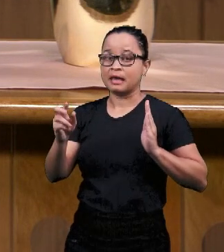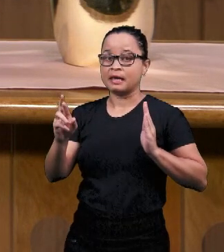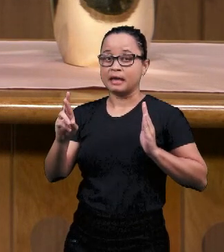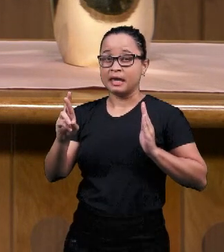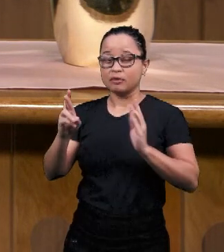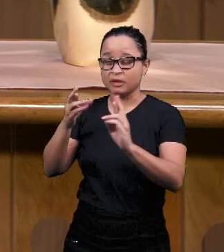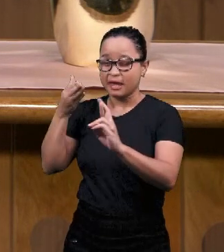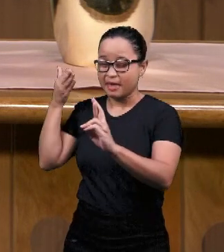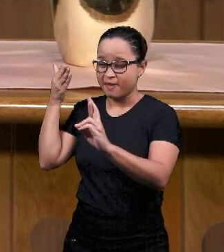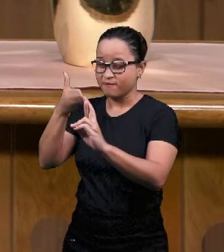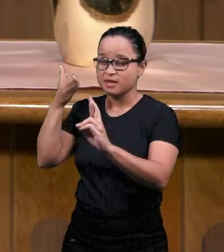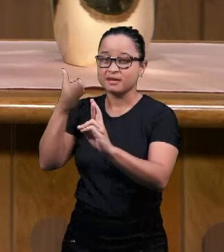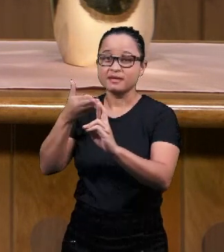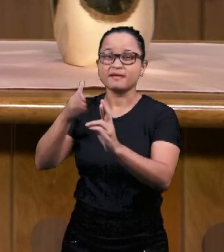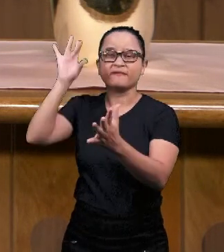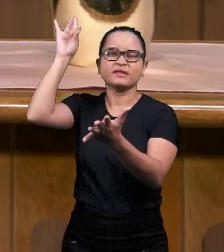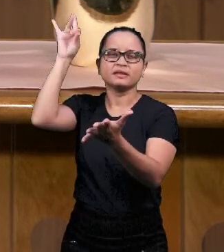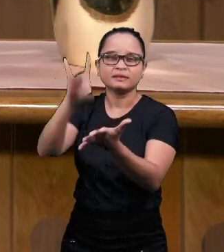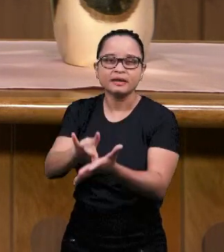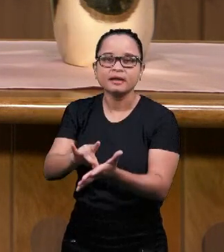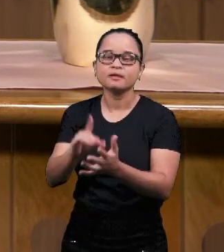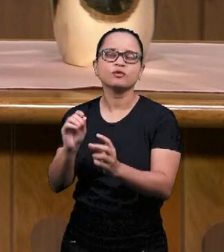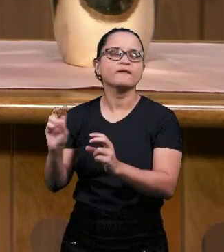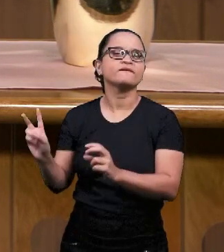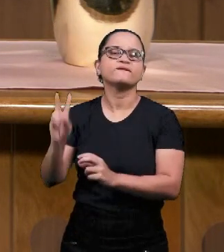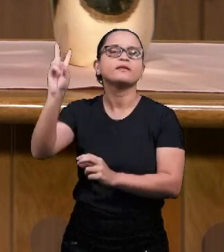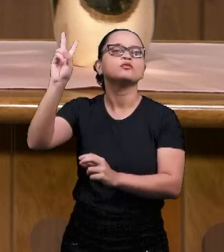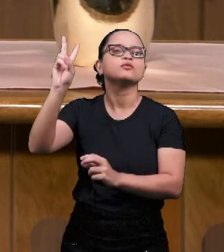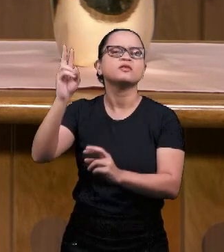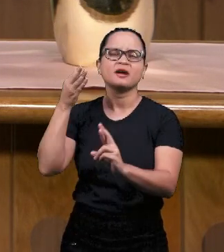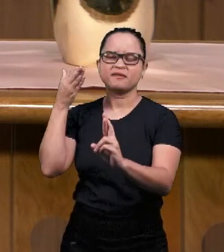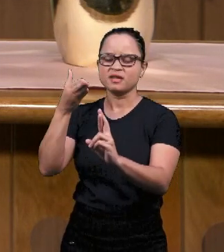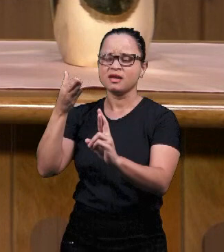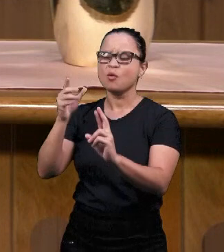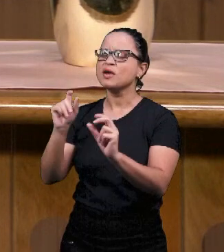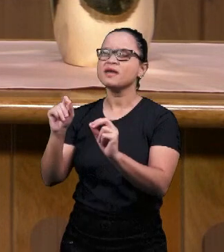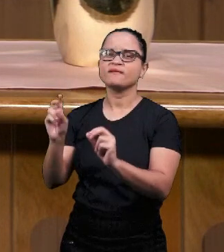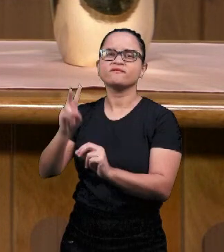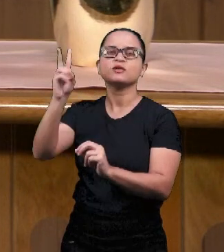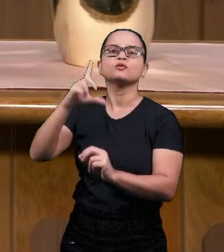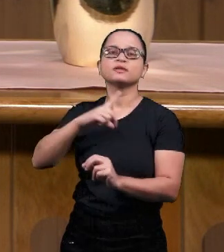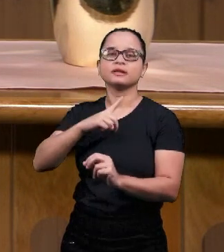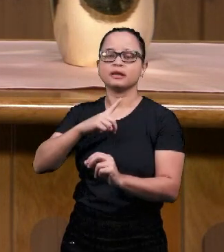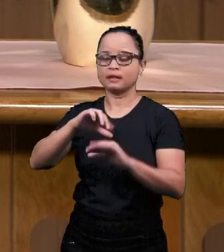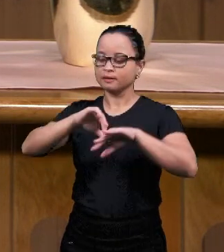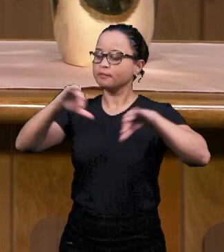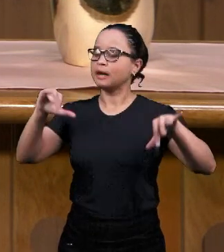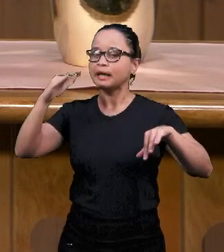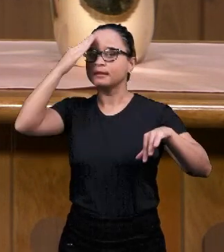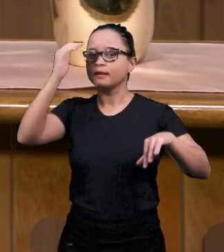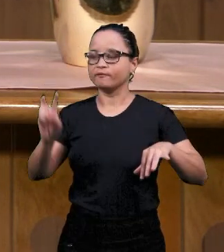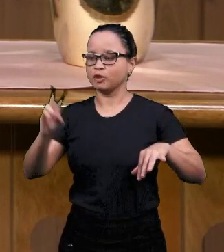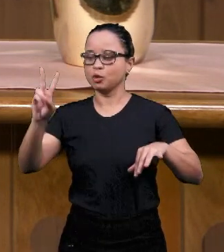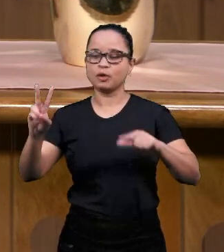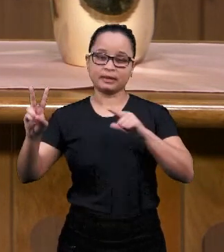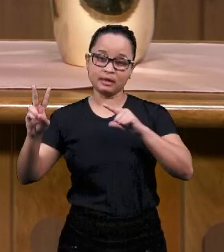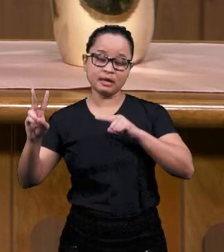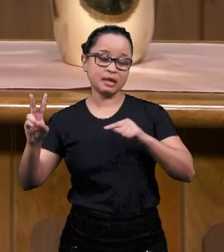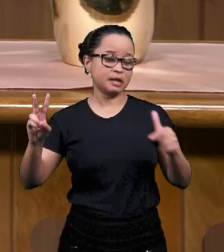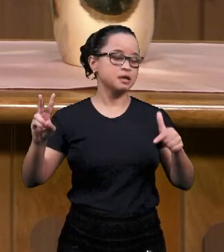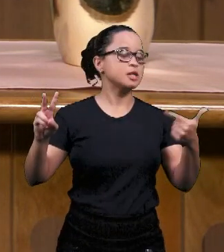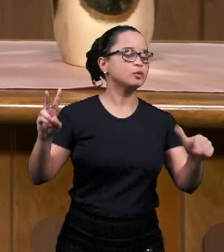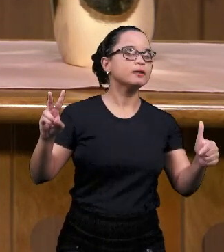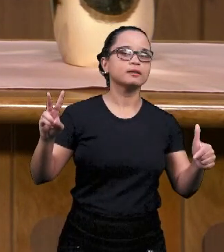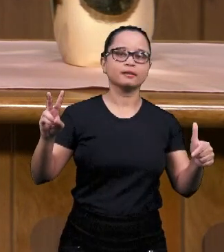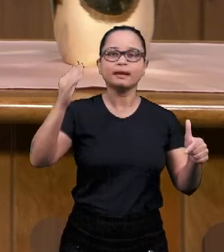начинает иметь истинную точку отсчета настоящих истинных ценностей, что действительно имеет ценность, а что не